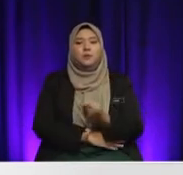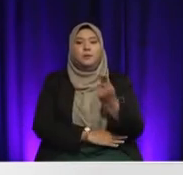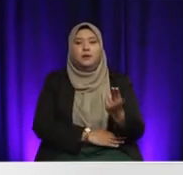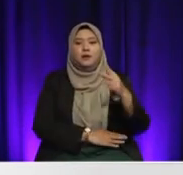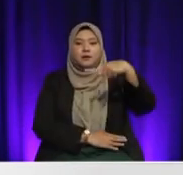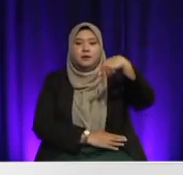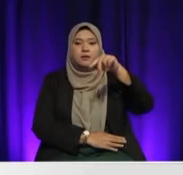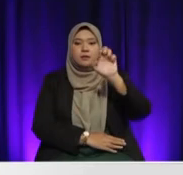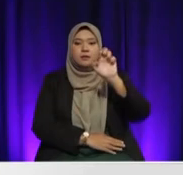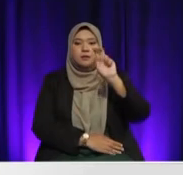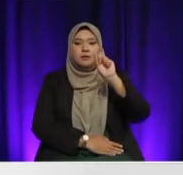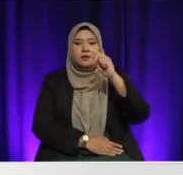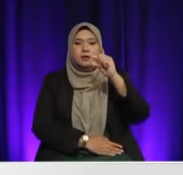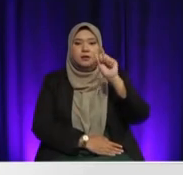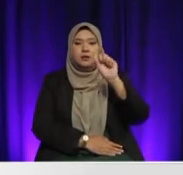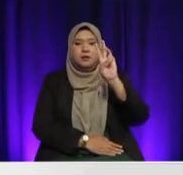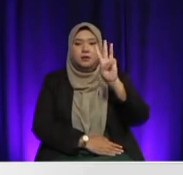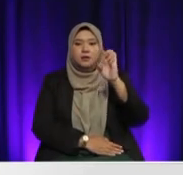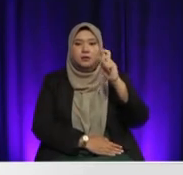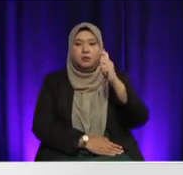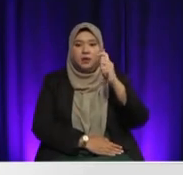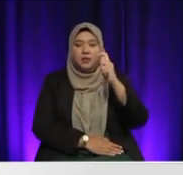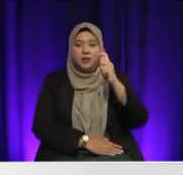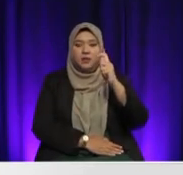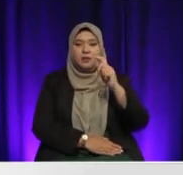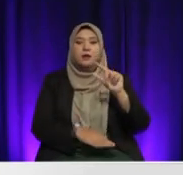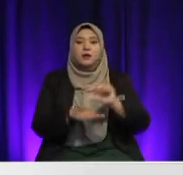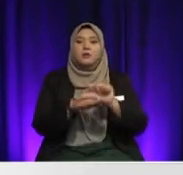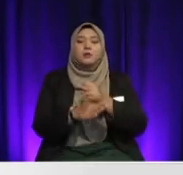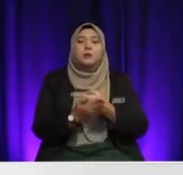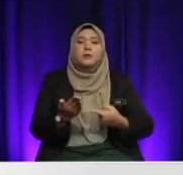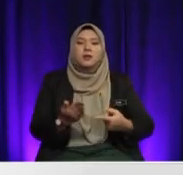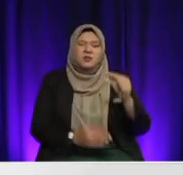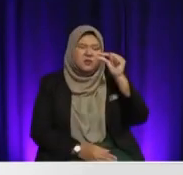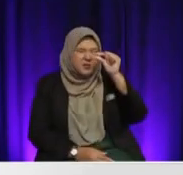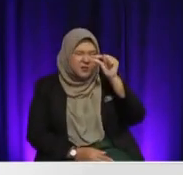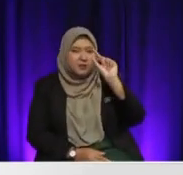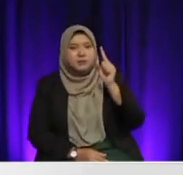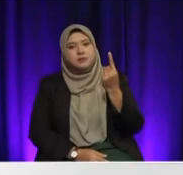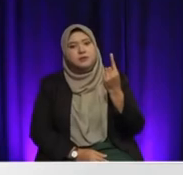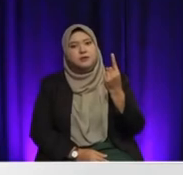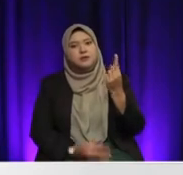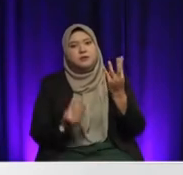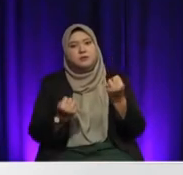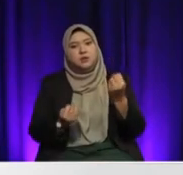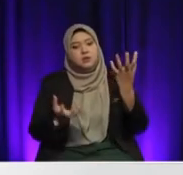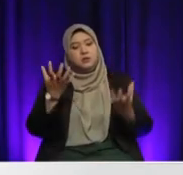sangat kecil bila kita timbang. Berdebar tak siapa lagi dua orang yang saya belum tanya. Hanis. Kita akan gunakan apa?